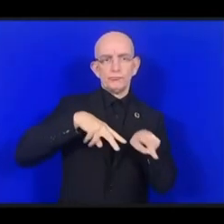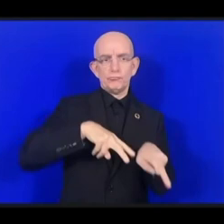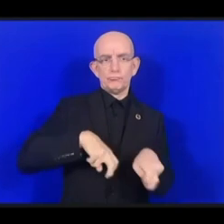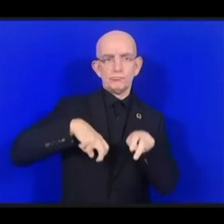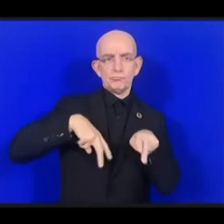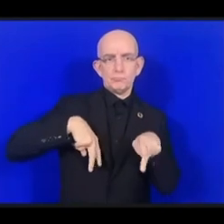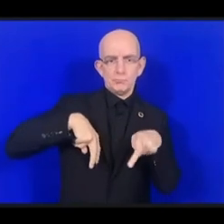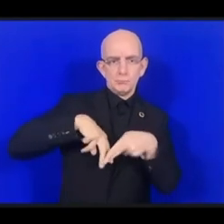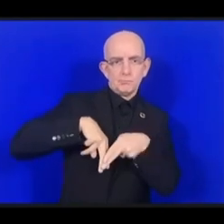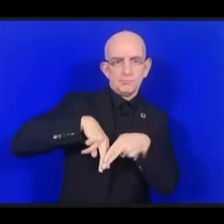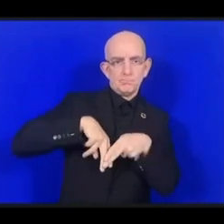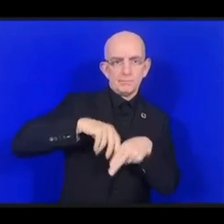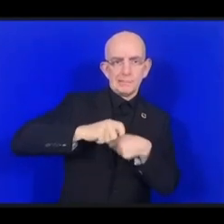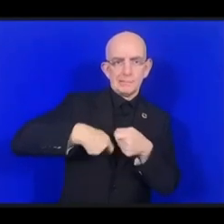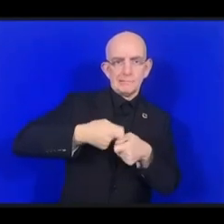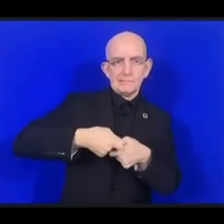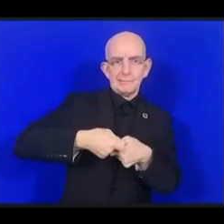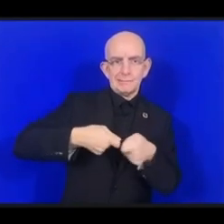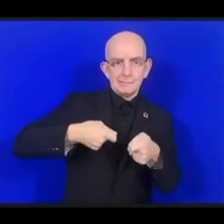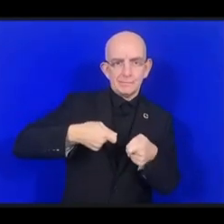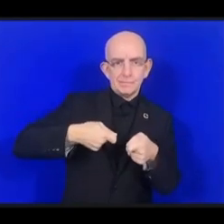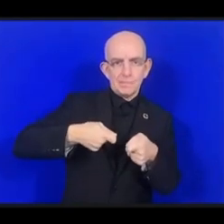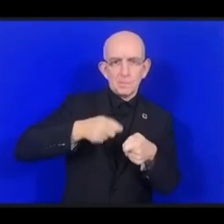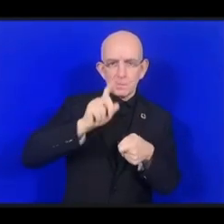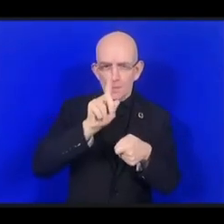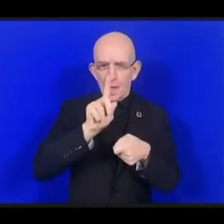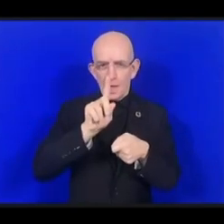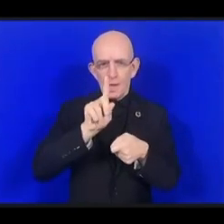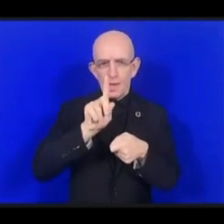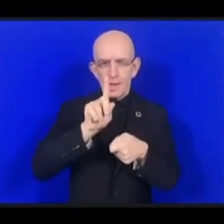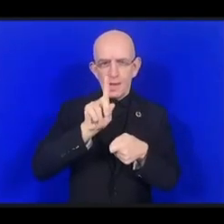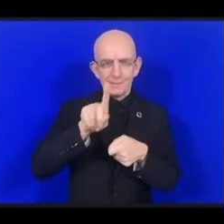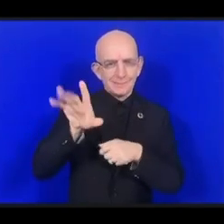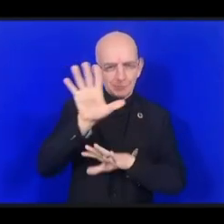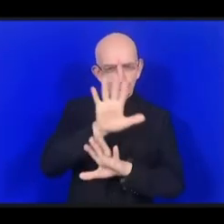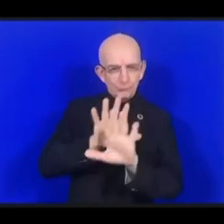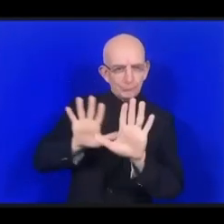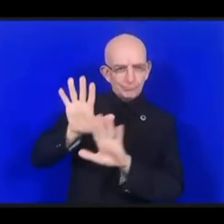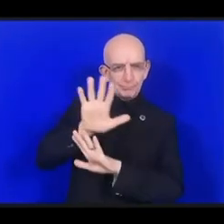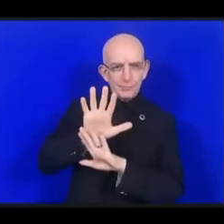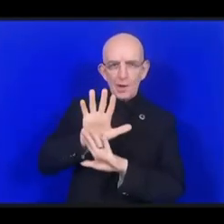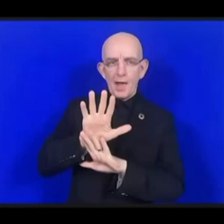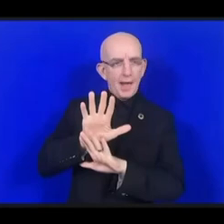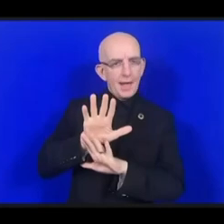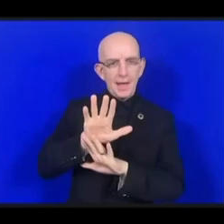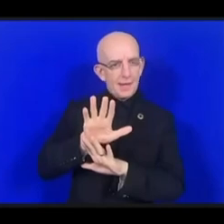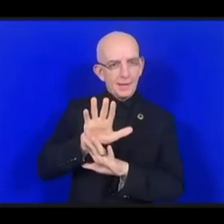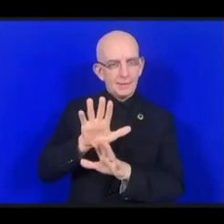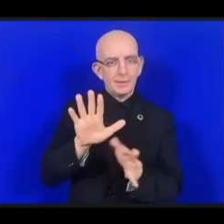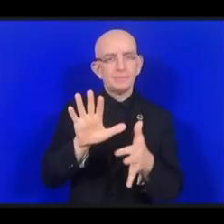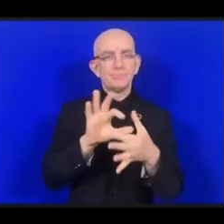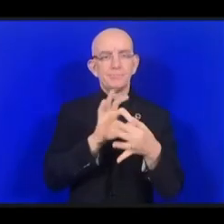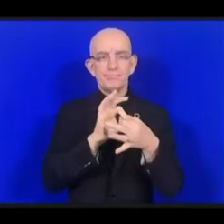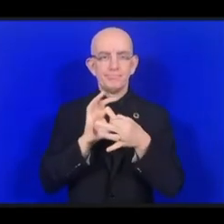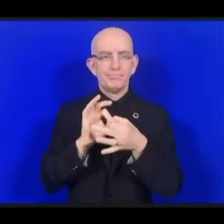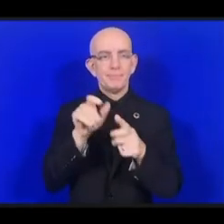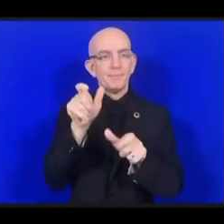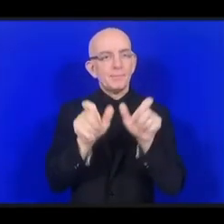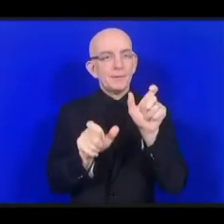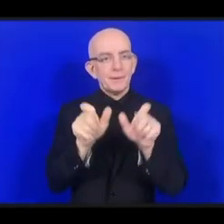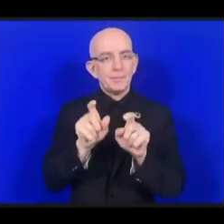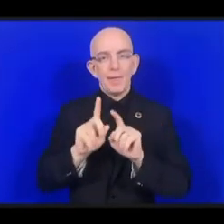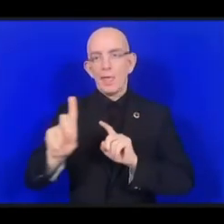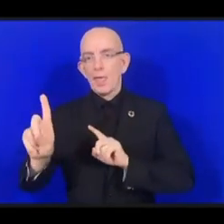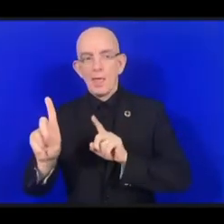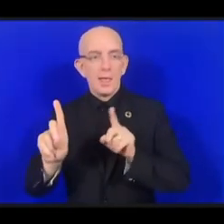好ましい意味にに捉えられるようになりましたえ皆さん方もえ友情の絆あるいは